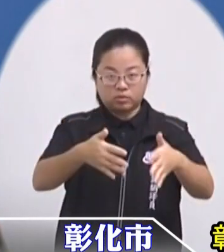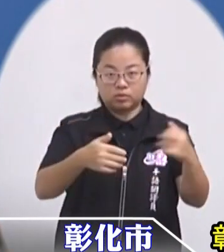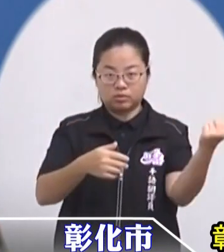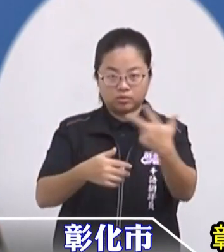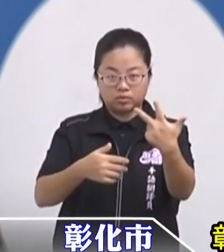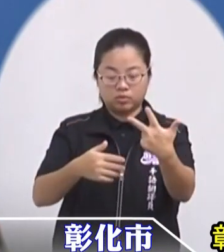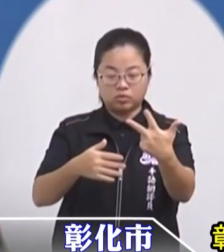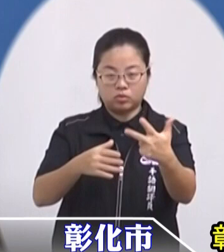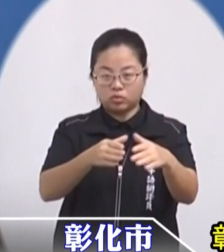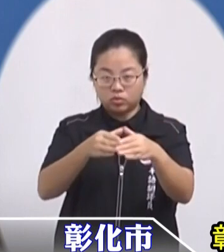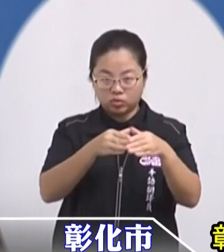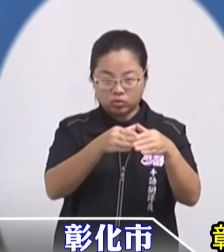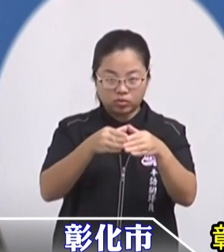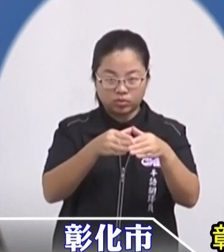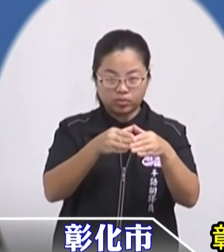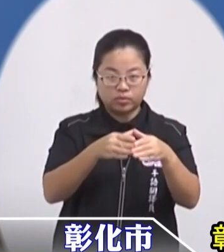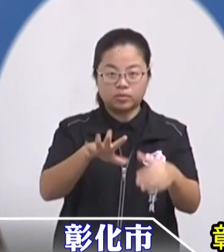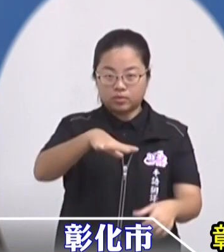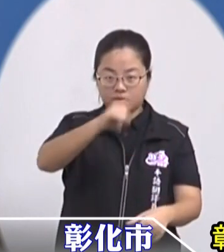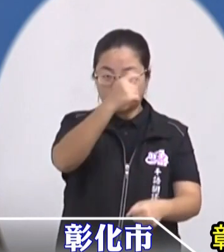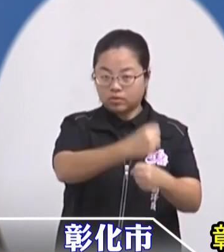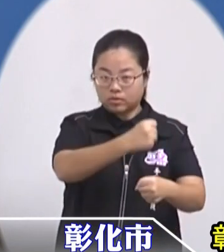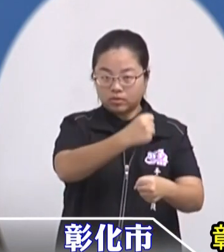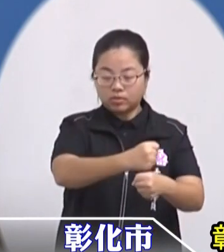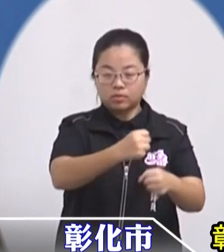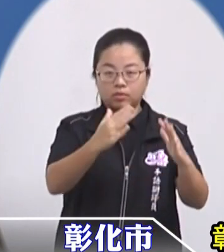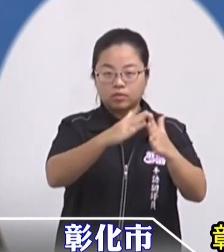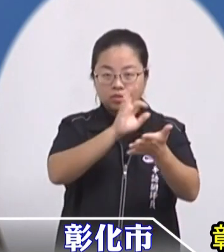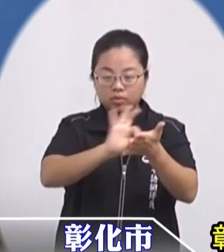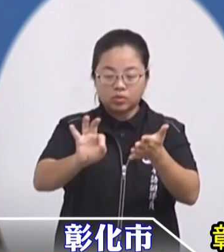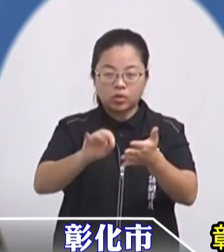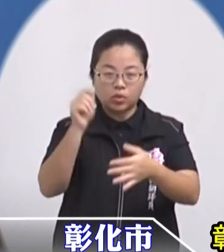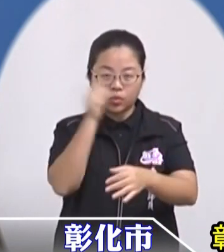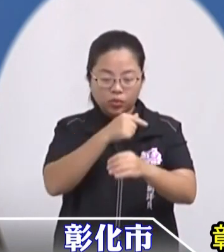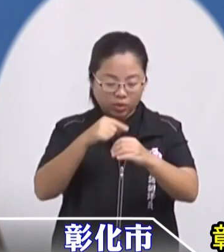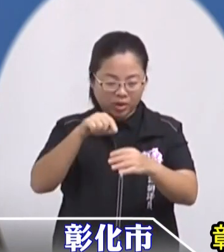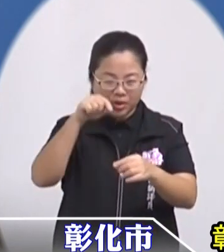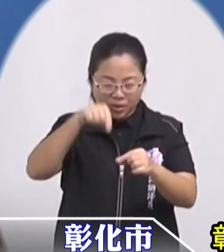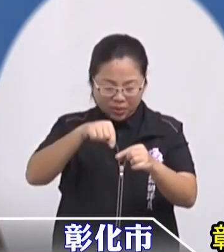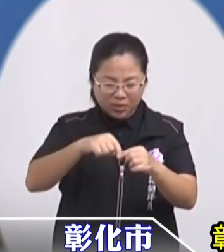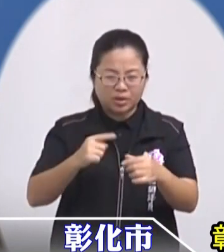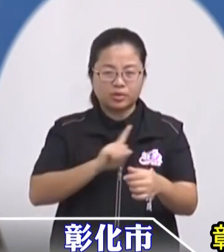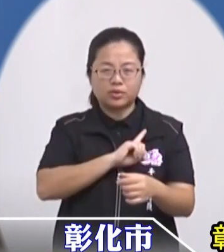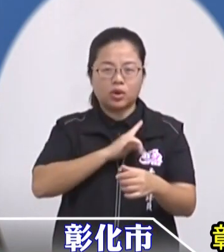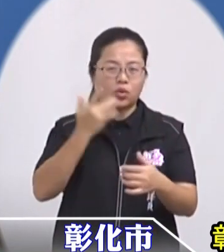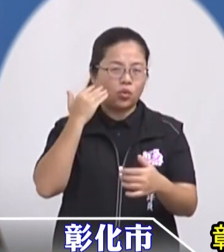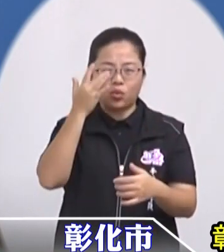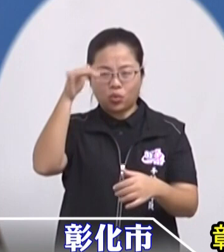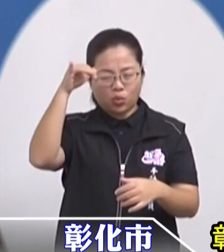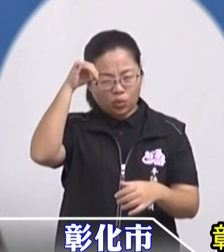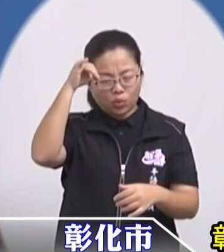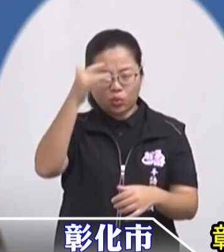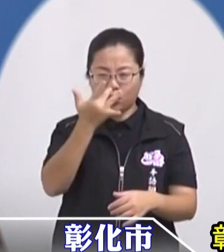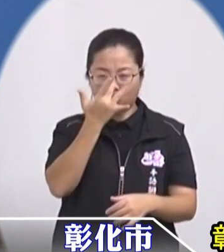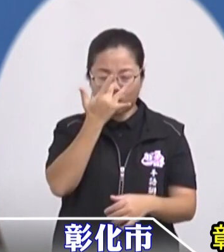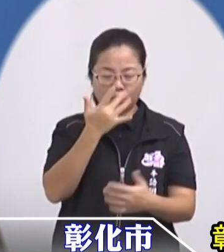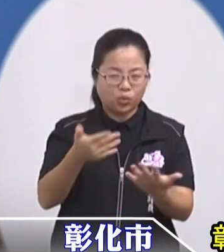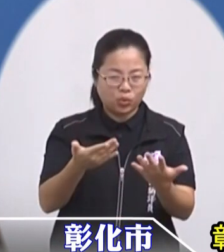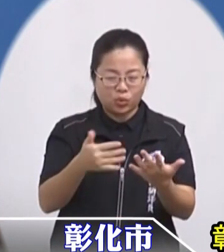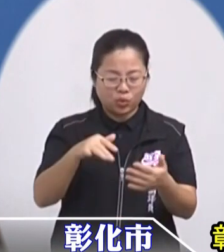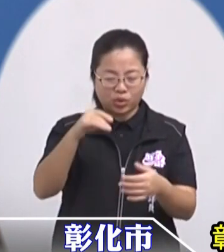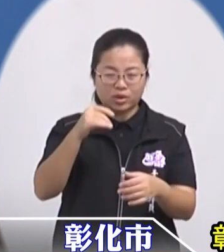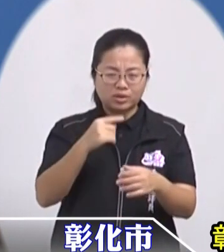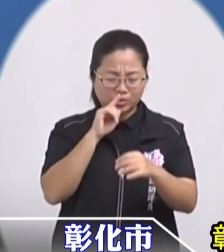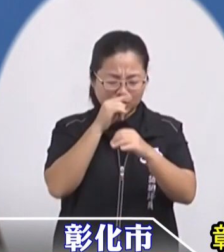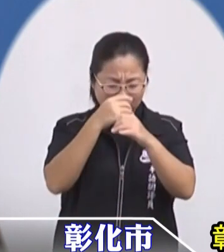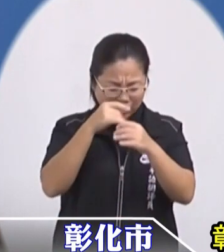那我们呢，第一次的上班，我们家用快筛，因为怕你自己不要用哦，所以呢，咱针对这个需要用快